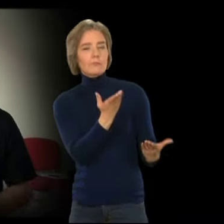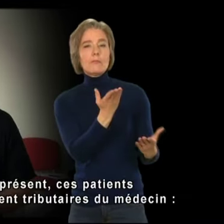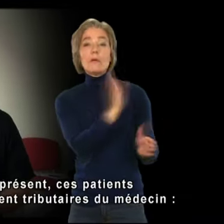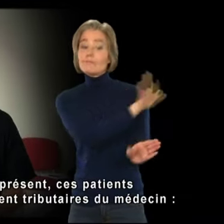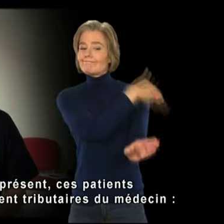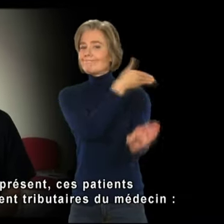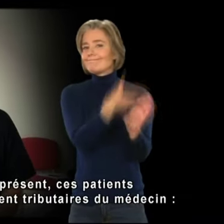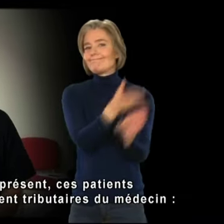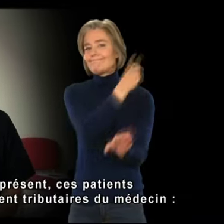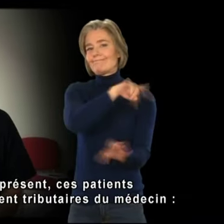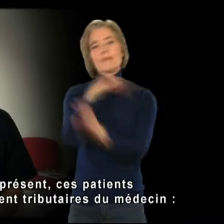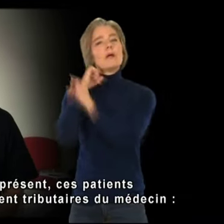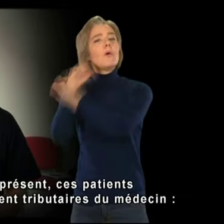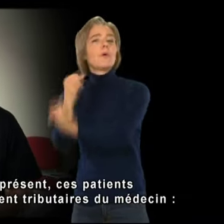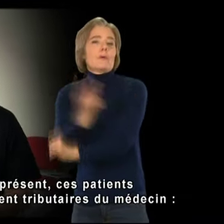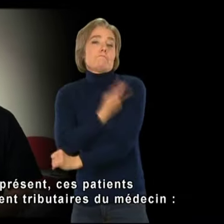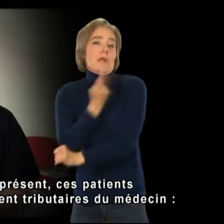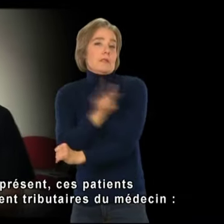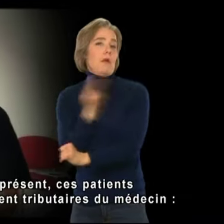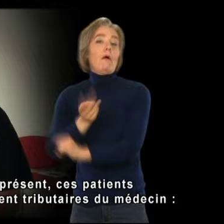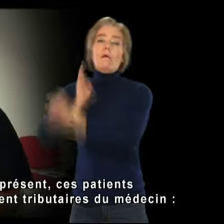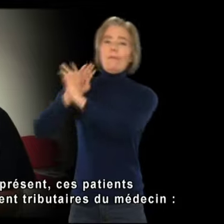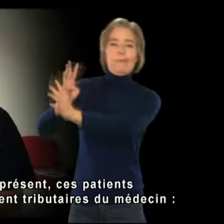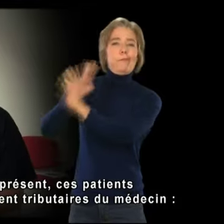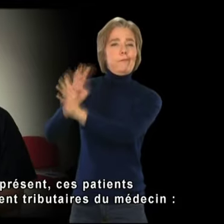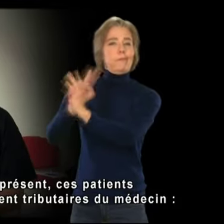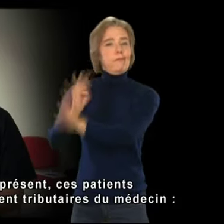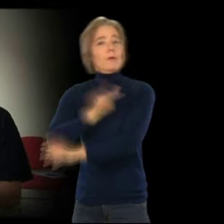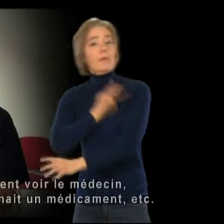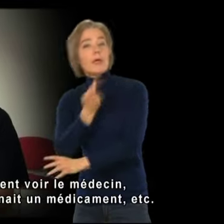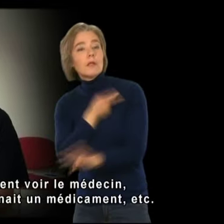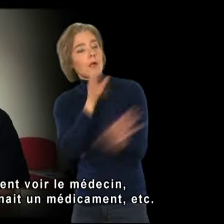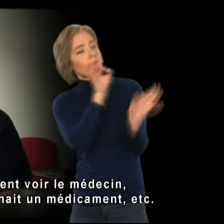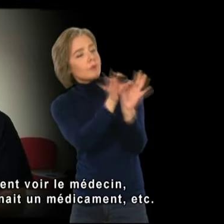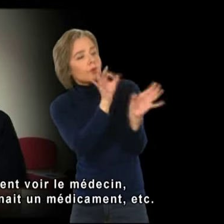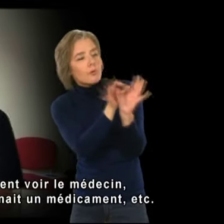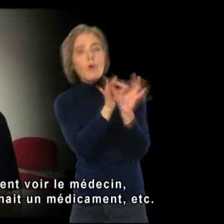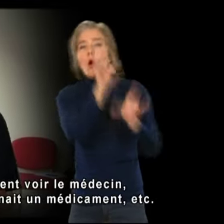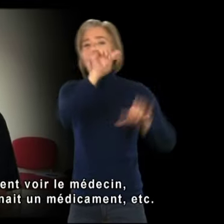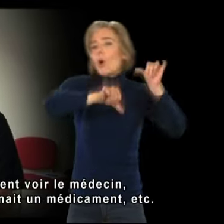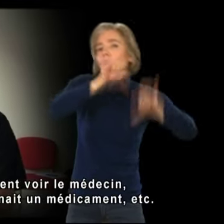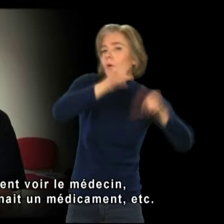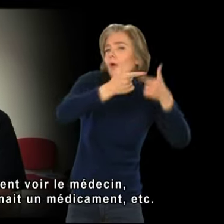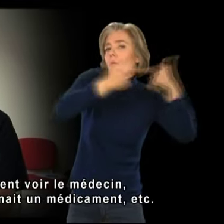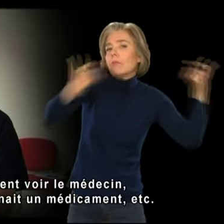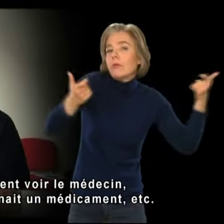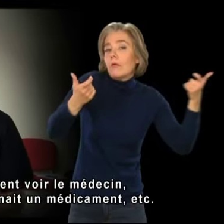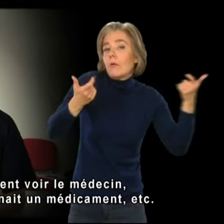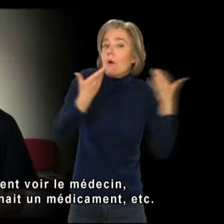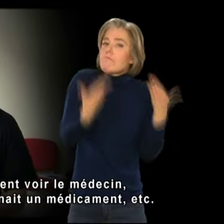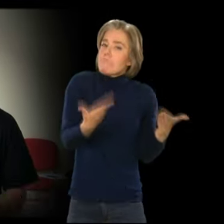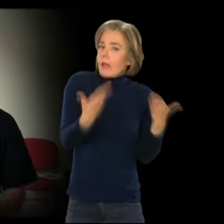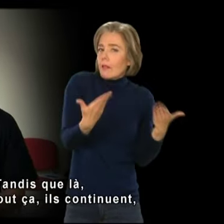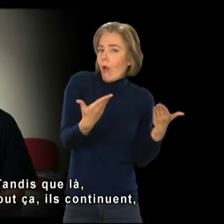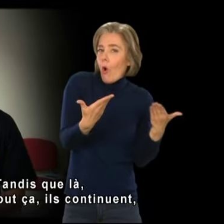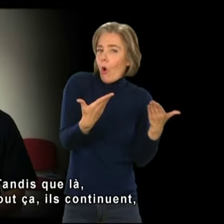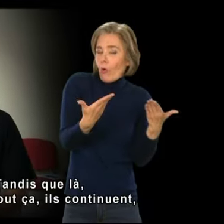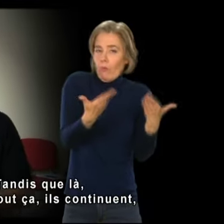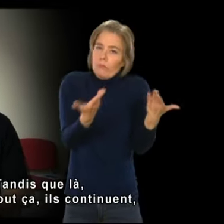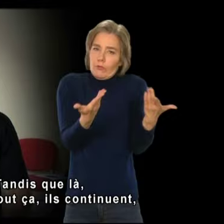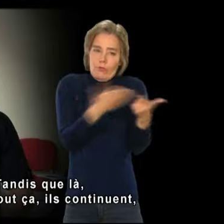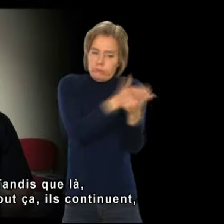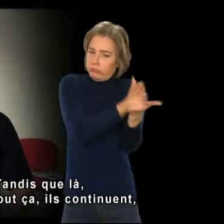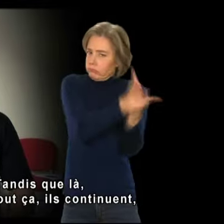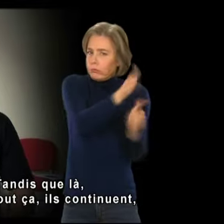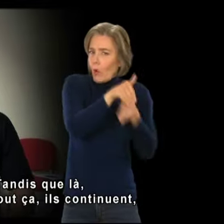physique. Jusqu'à présent, ces patients étaient effectivement totalement tributaires du médecin. Ils allaient voir le médecin, on leur donnait un médicament, ils se font opérer, etc. Tandis que là,